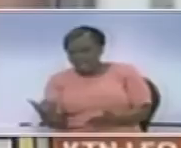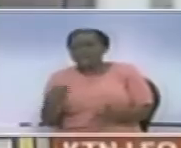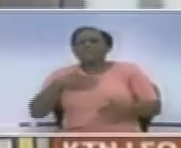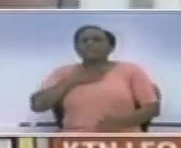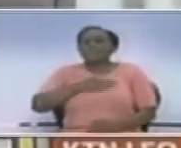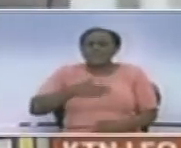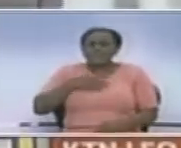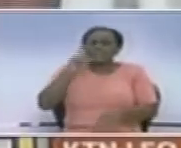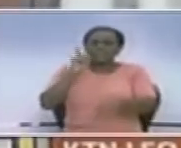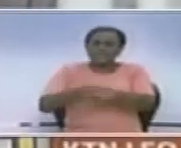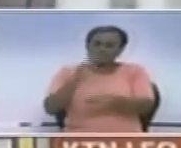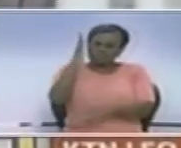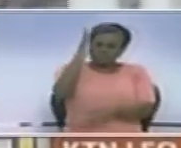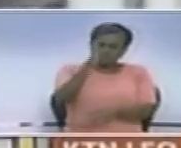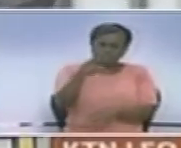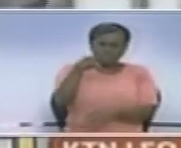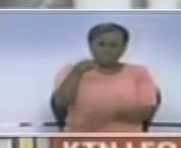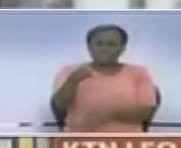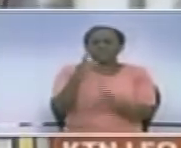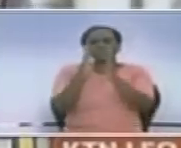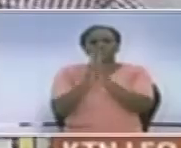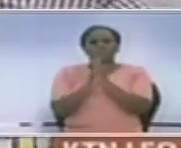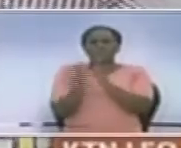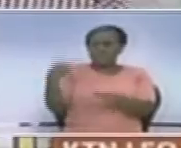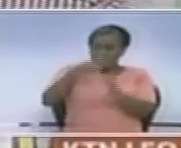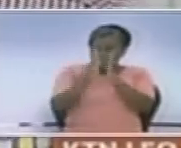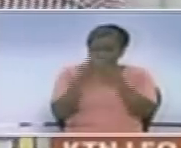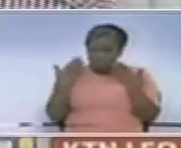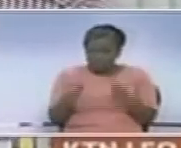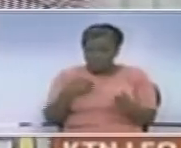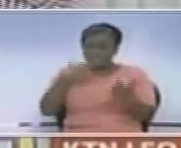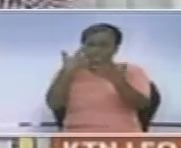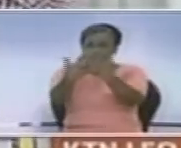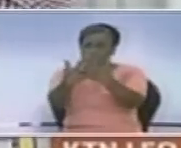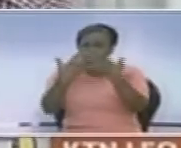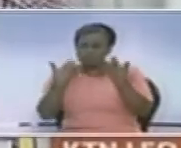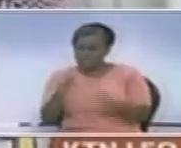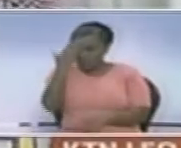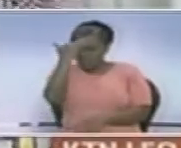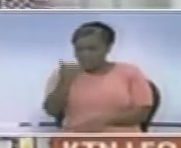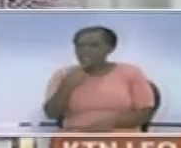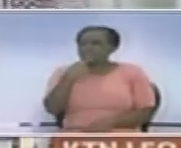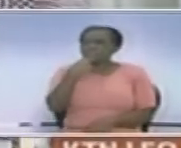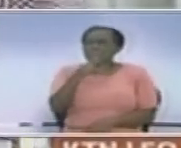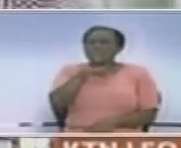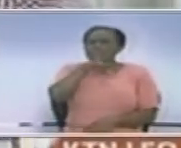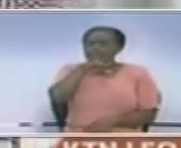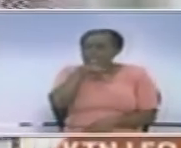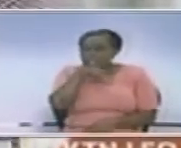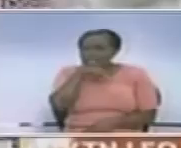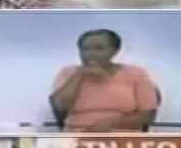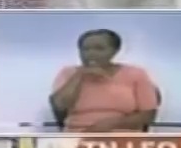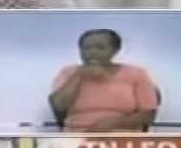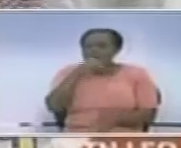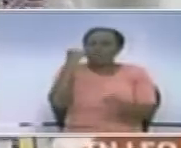pale tunataka kuelekea ni maombi. Unaona tumekuja maombi. Nilikamatwa kwa sababu ya kusema tu Raila Amolo Odinga